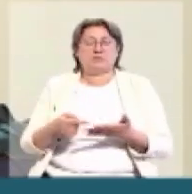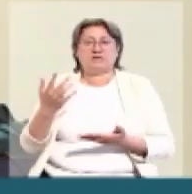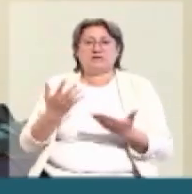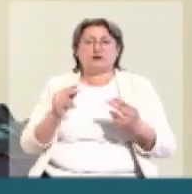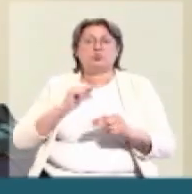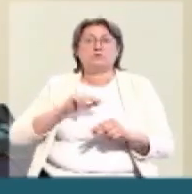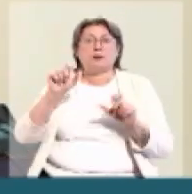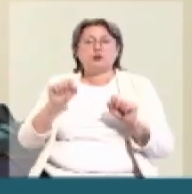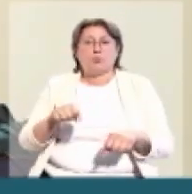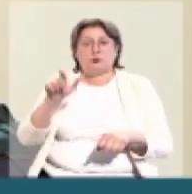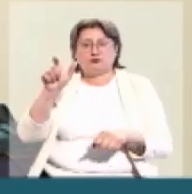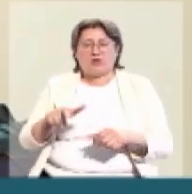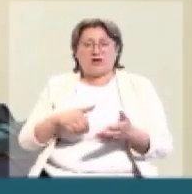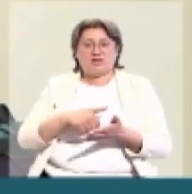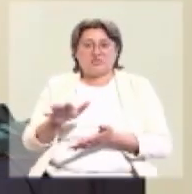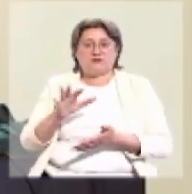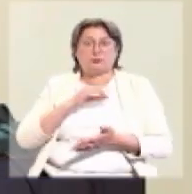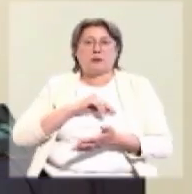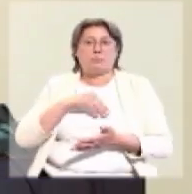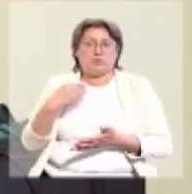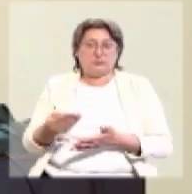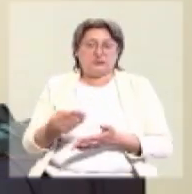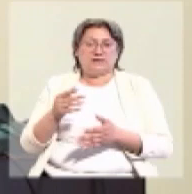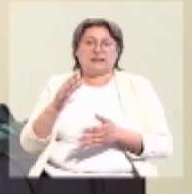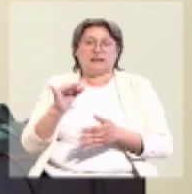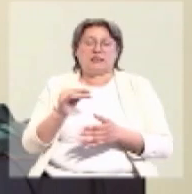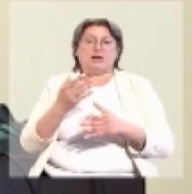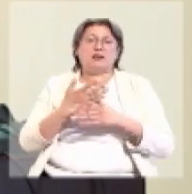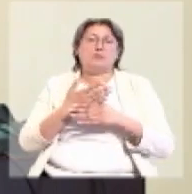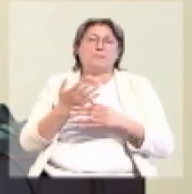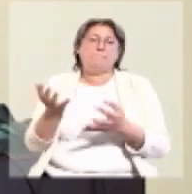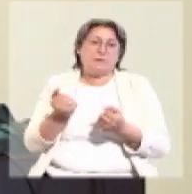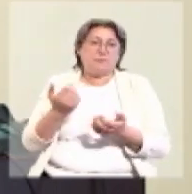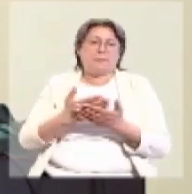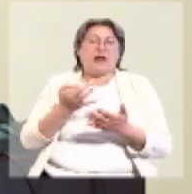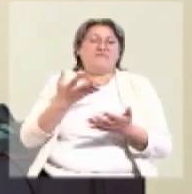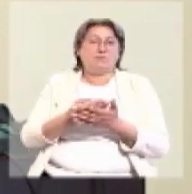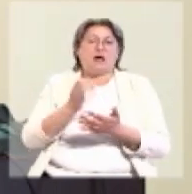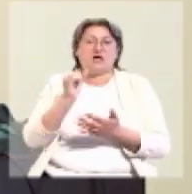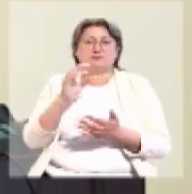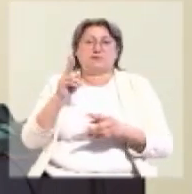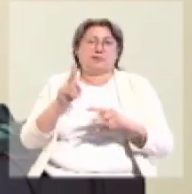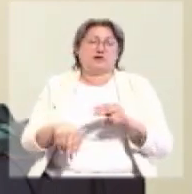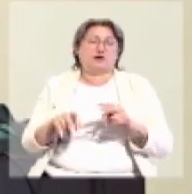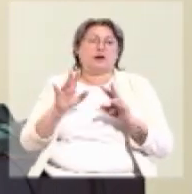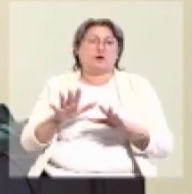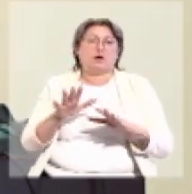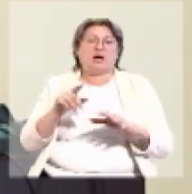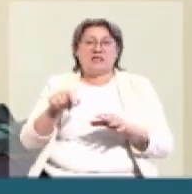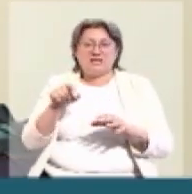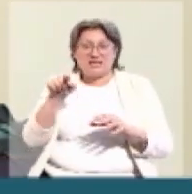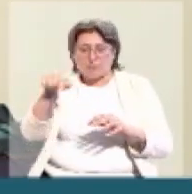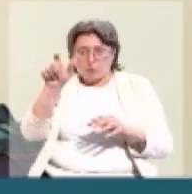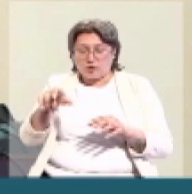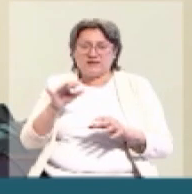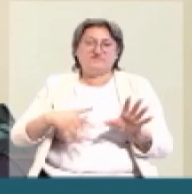если трудоспособные члены семьи отказываются от предложенной работы и мир содействия занятости то выплата прекращается не только им но и